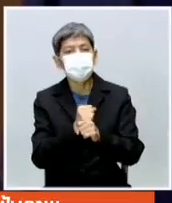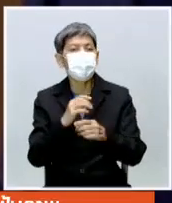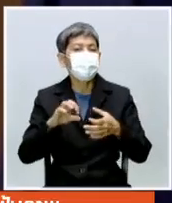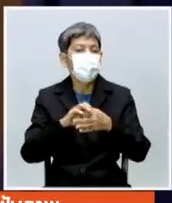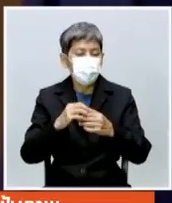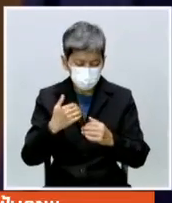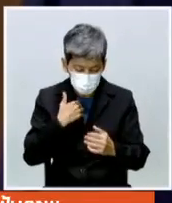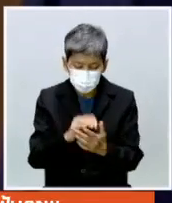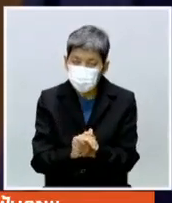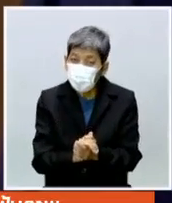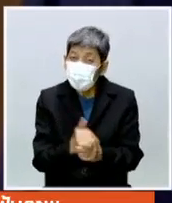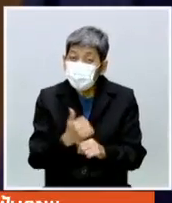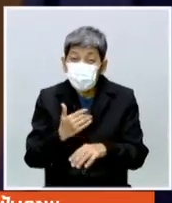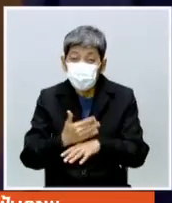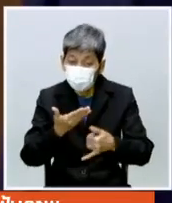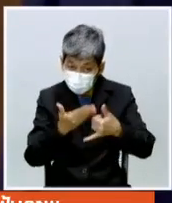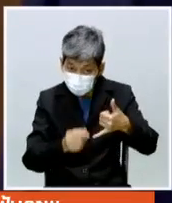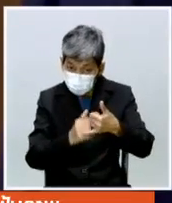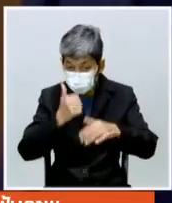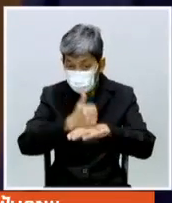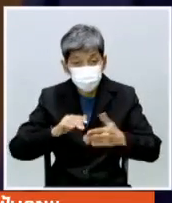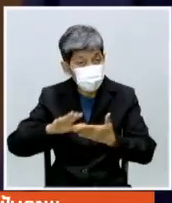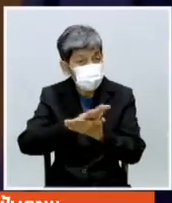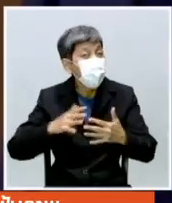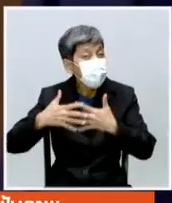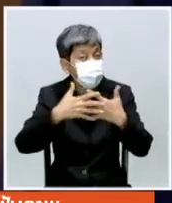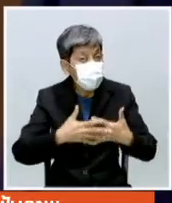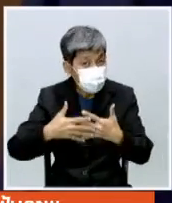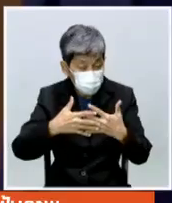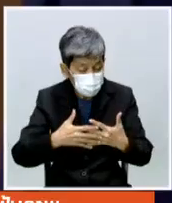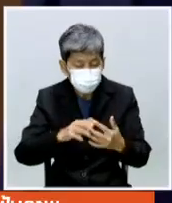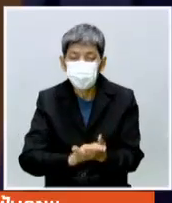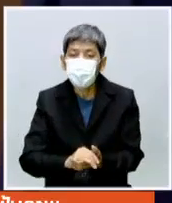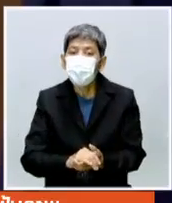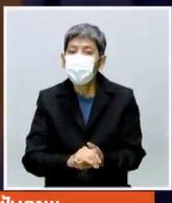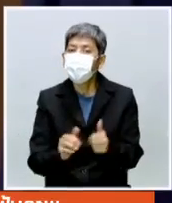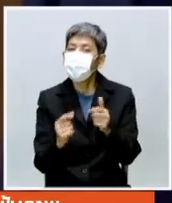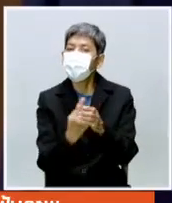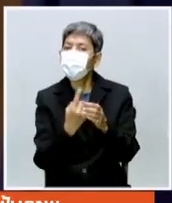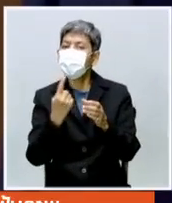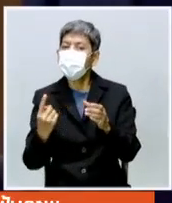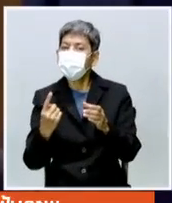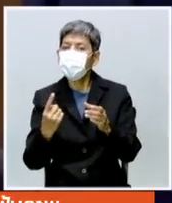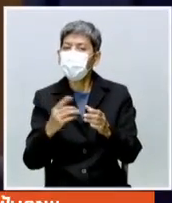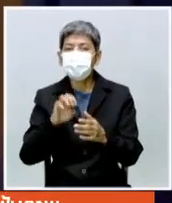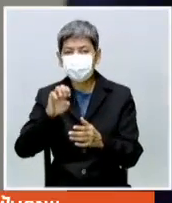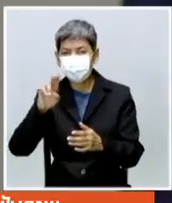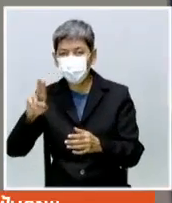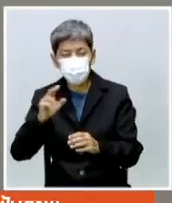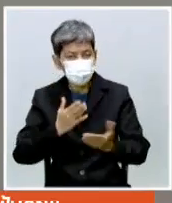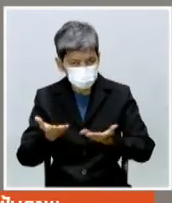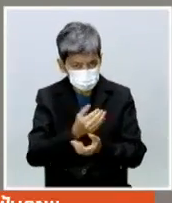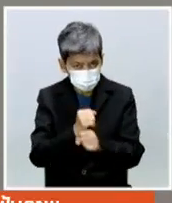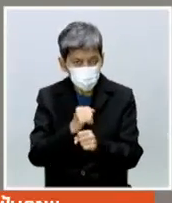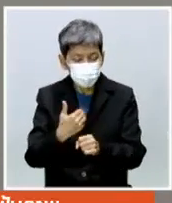คามนะคะหลังจากนั้นแอนโทนีบลิงเคนรัฐมนตรีต่างประเทศสหรัฐและโจเซฟบอร์เรลผู้แทนระดับสูงของ EU ก็มีการพูดคุ